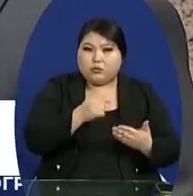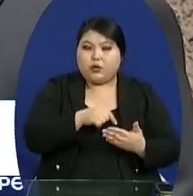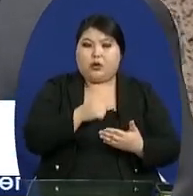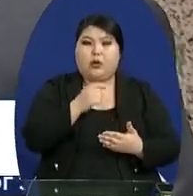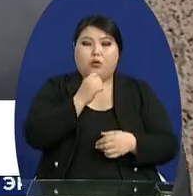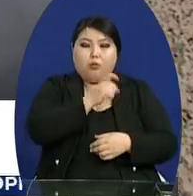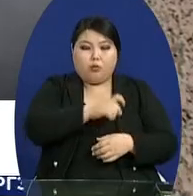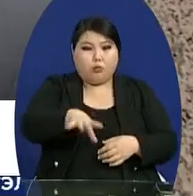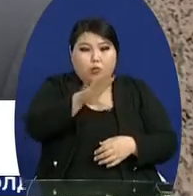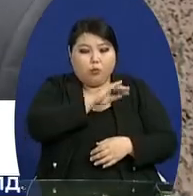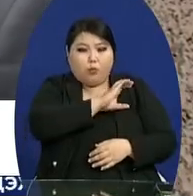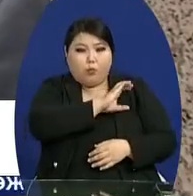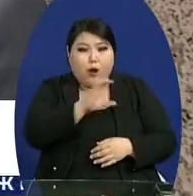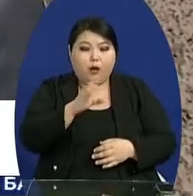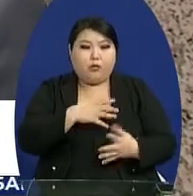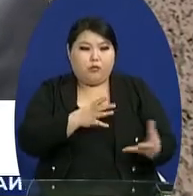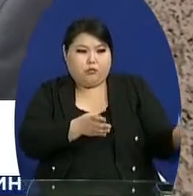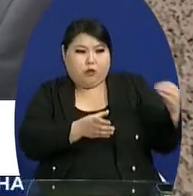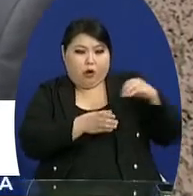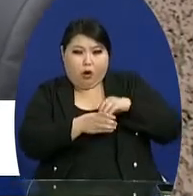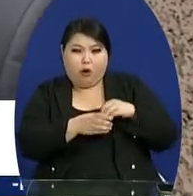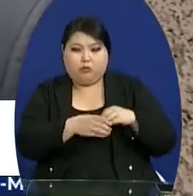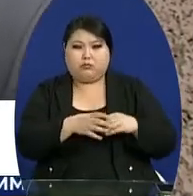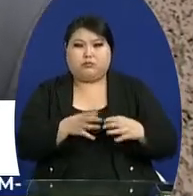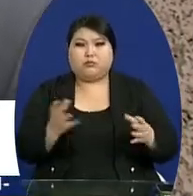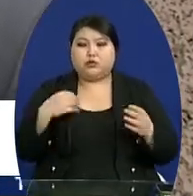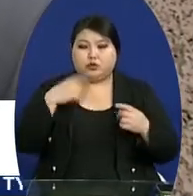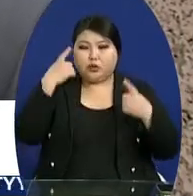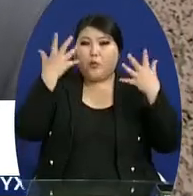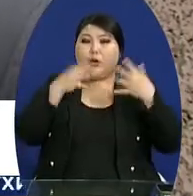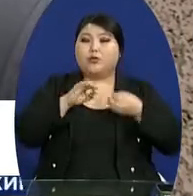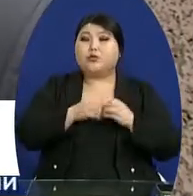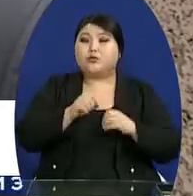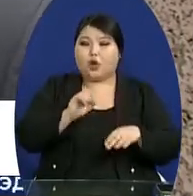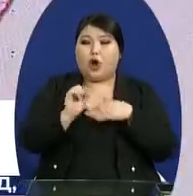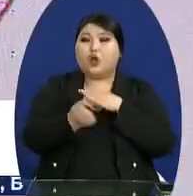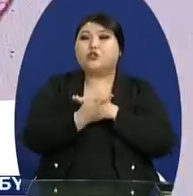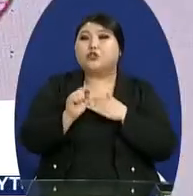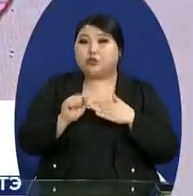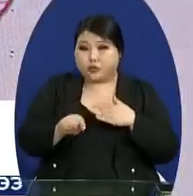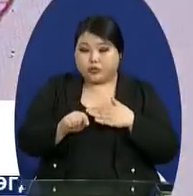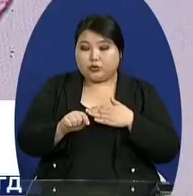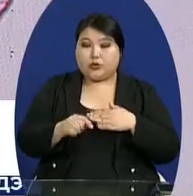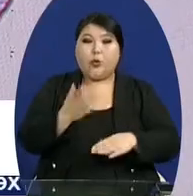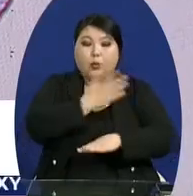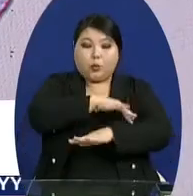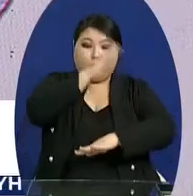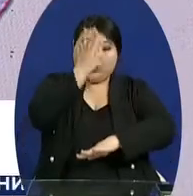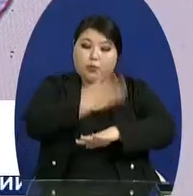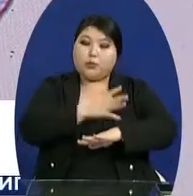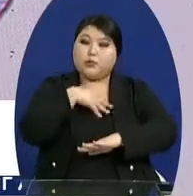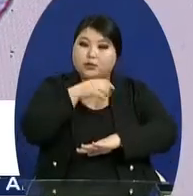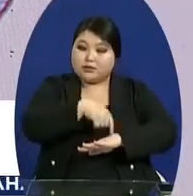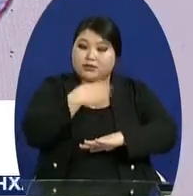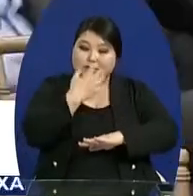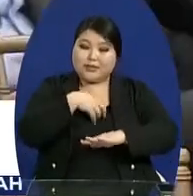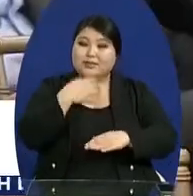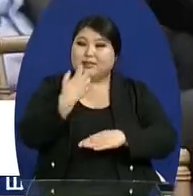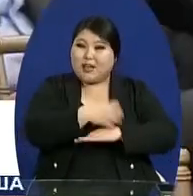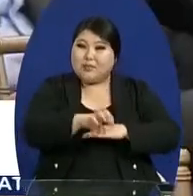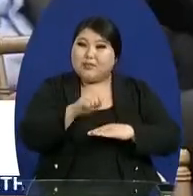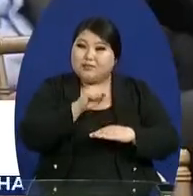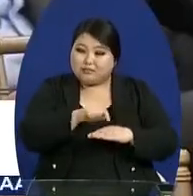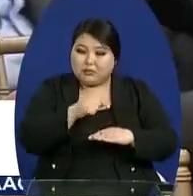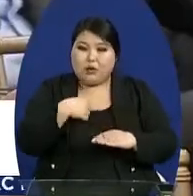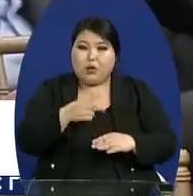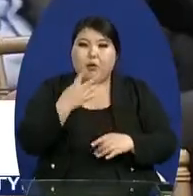ажиллагаа эрхэлдэг бүхэл байгууллагуудын оролцоог хамруулан зохион байгуулж байгаараа бас ач холбогдолтой юм байна. Уул уурхайн салбарт үйл ажиллагаа явуулж байгаа аж ахуй